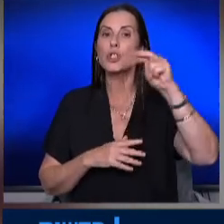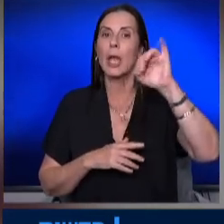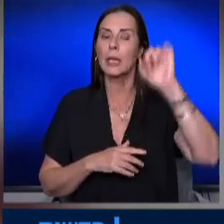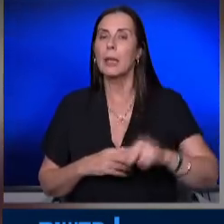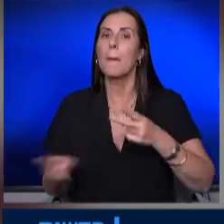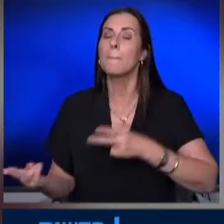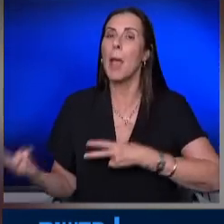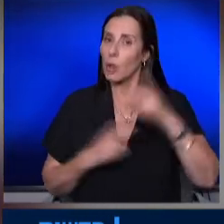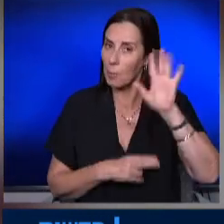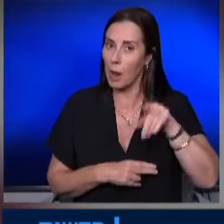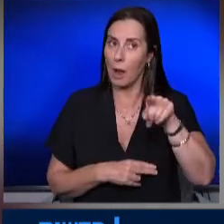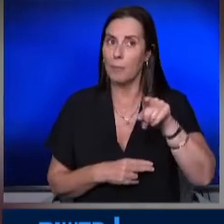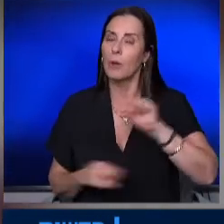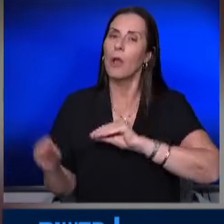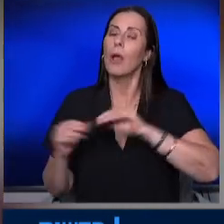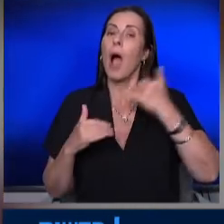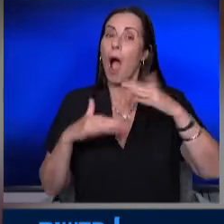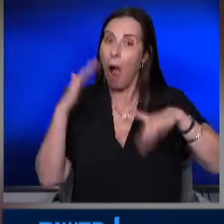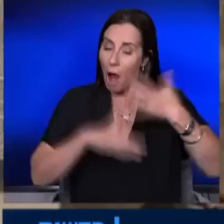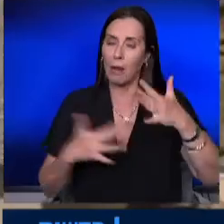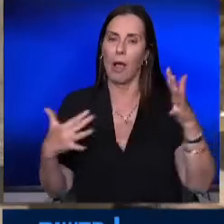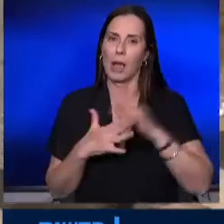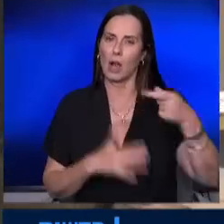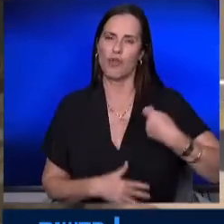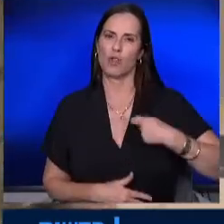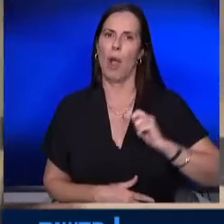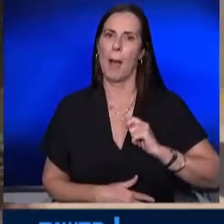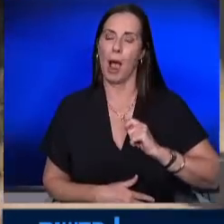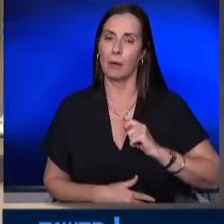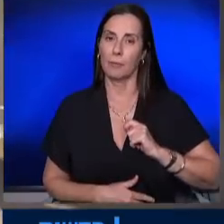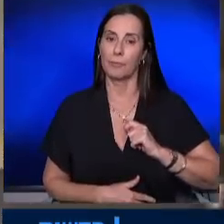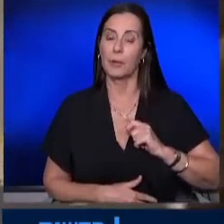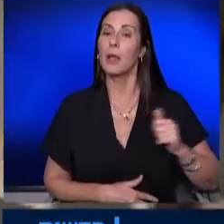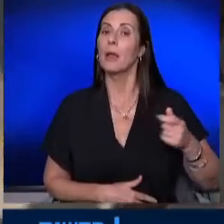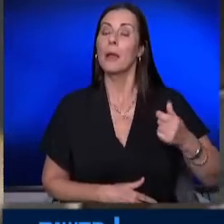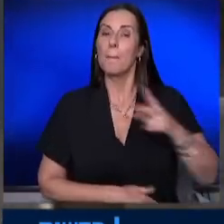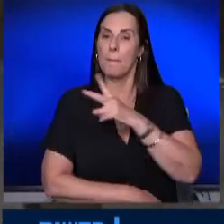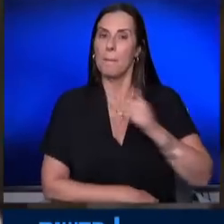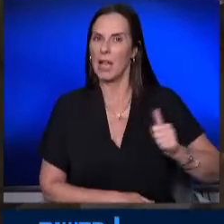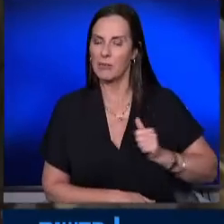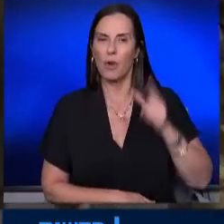בבית החולים והועברו לחקירת שירות הביטחון הכללי. במערכת הביטחון מזהים